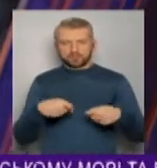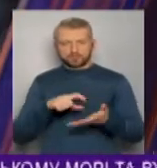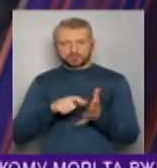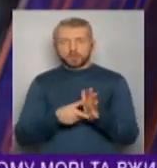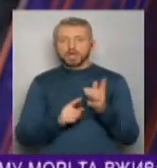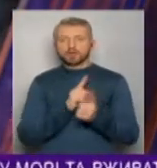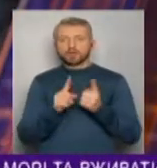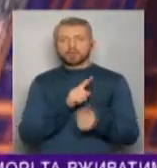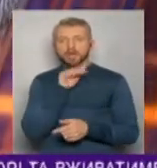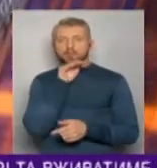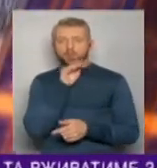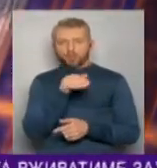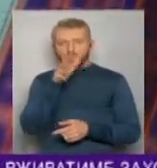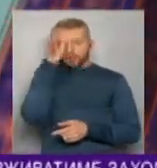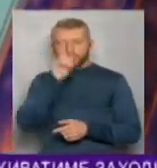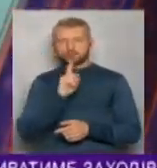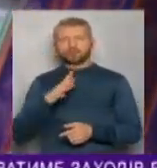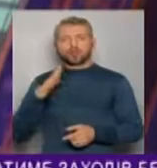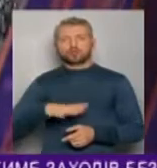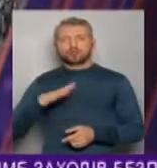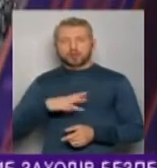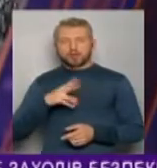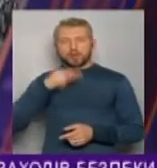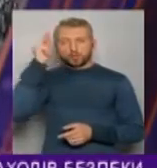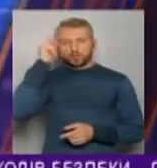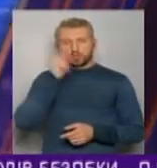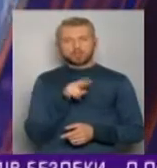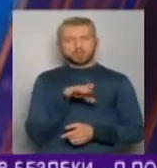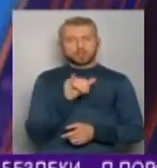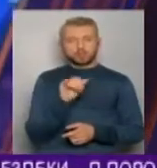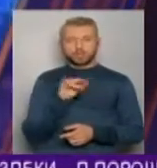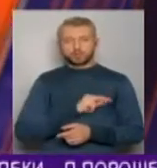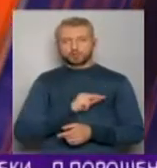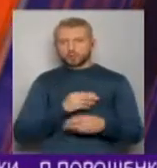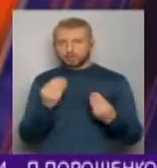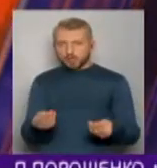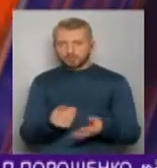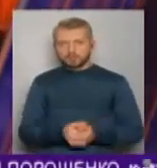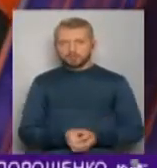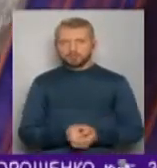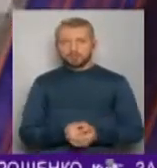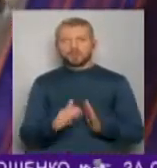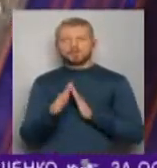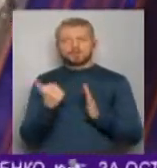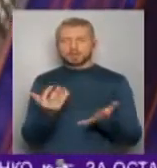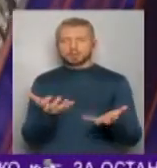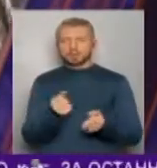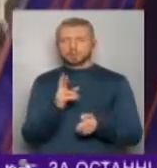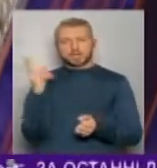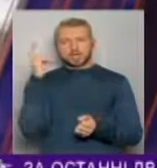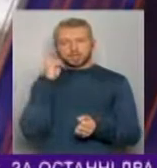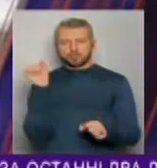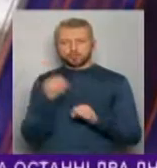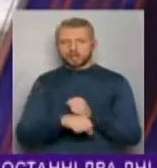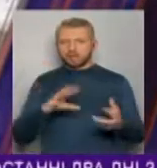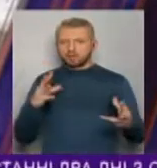Що чекає на учнів, керівників навчальних профзакладів та роботодавців? Виклик прийнято. Як Київ долає